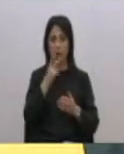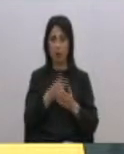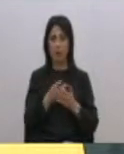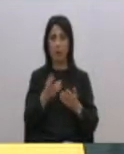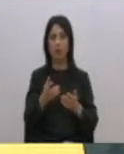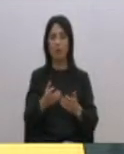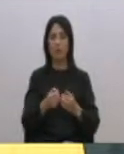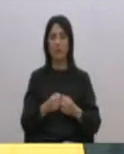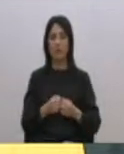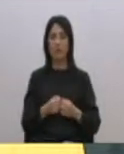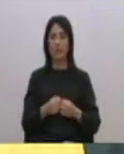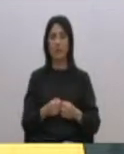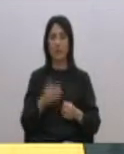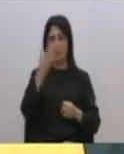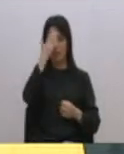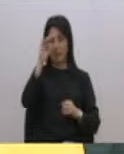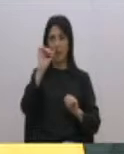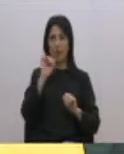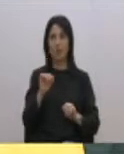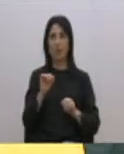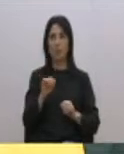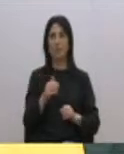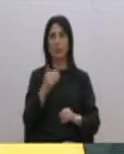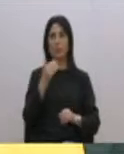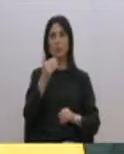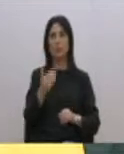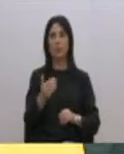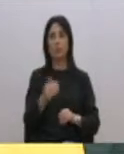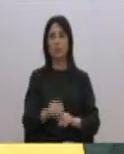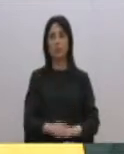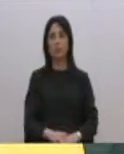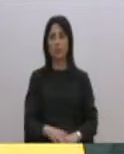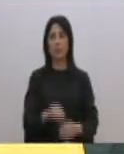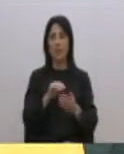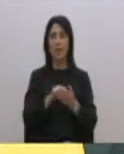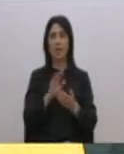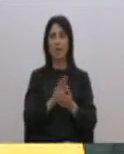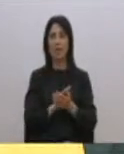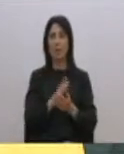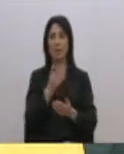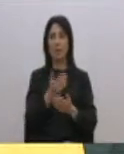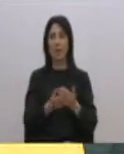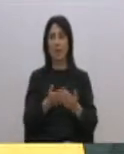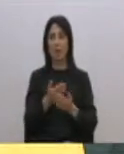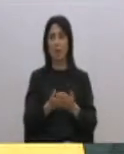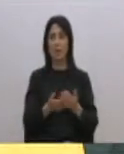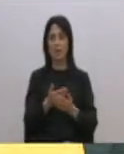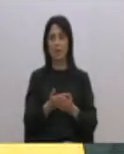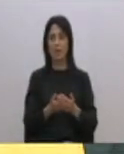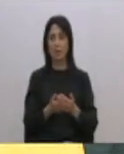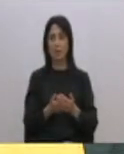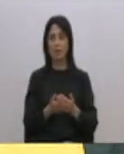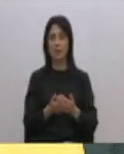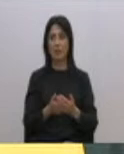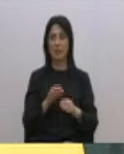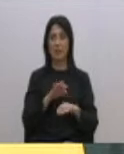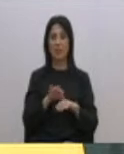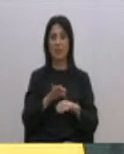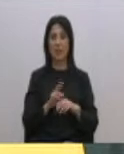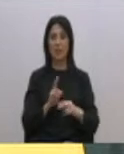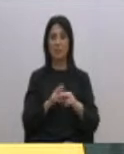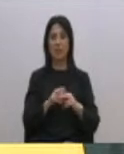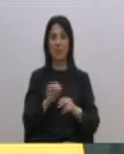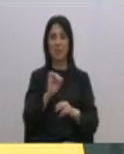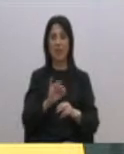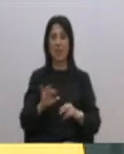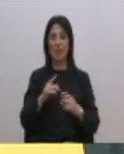მივიღეთ ომბუდსმენის მიერ დაფიქსირებული რეკომენდაციები, წამების პრევენციის ევროპული